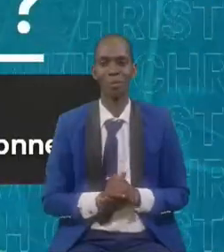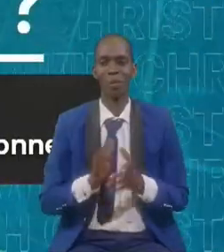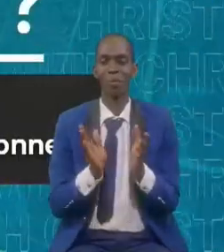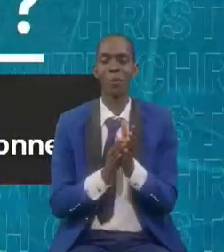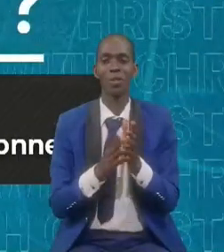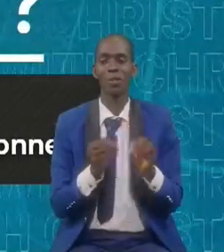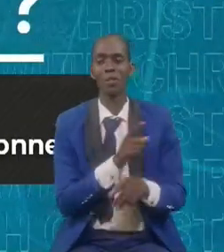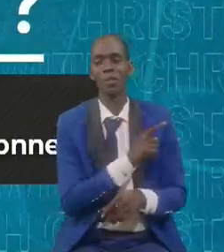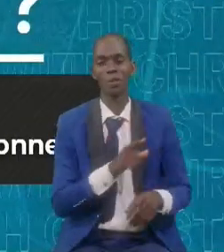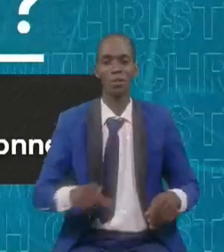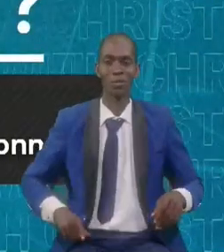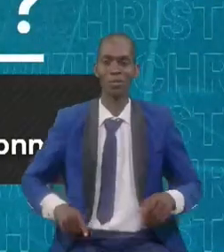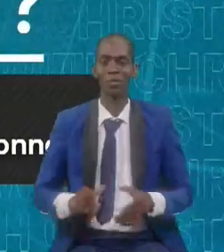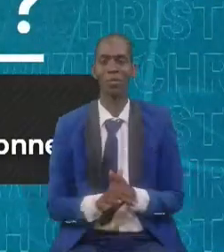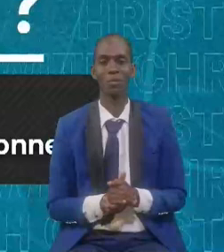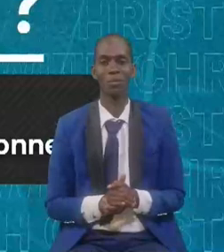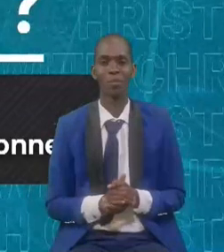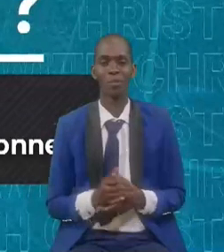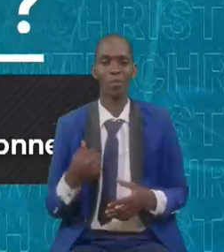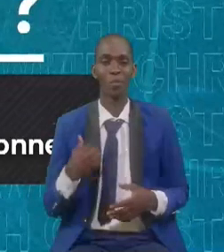Gloire à Dieu.